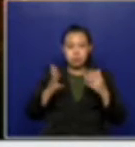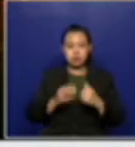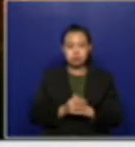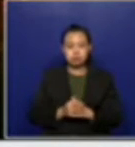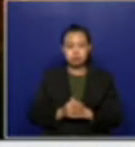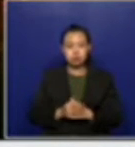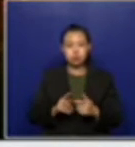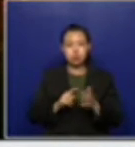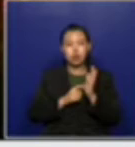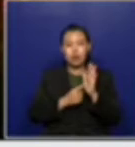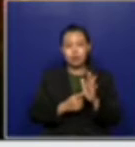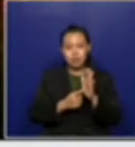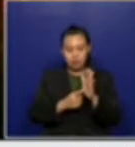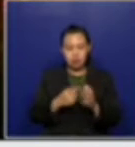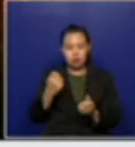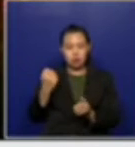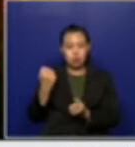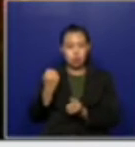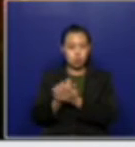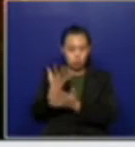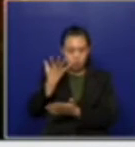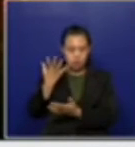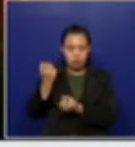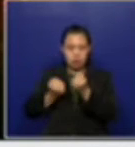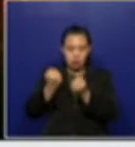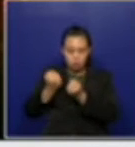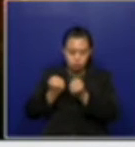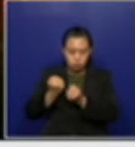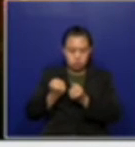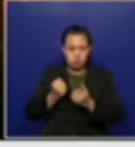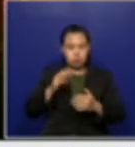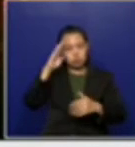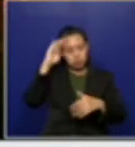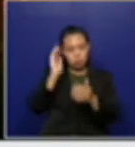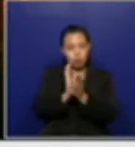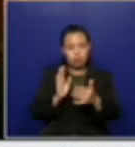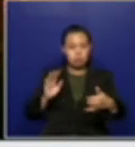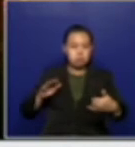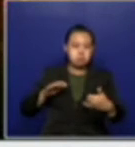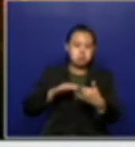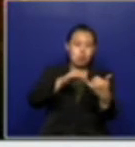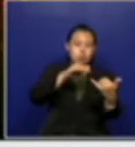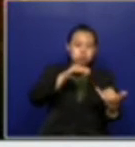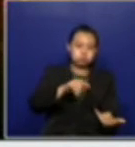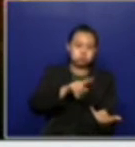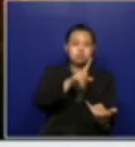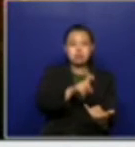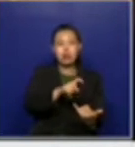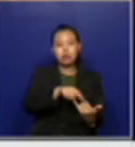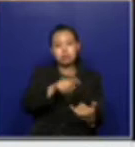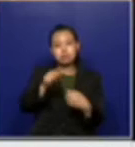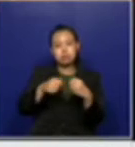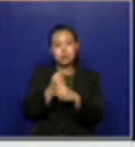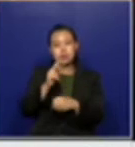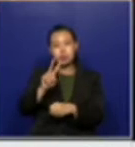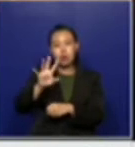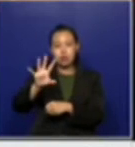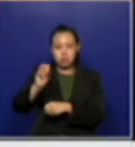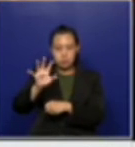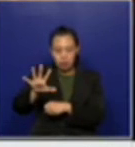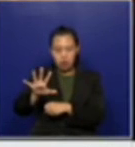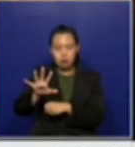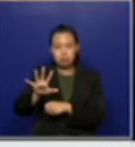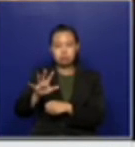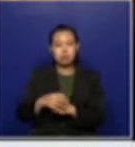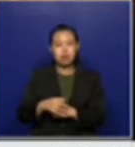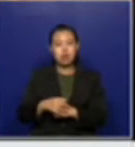ครับขับรถเร็วเกินกว่ากฎหมายกำหนดเมื่อปี2555ถูกปล่อยให้